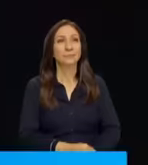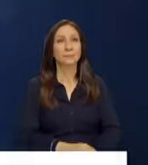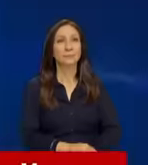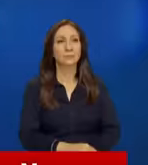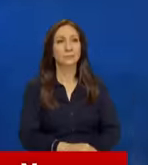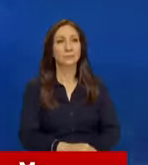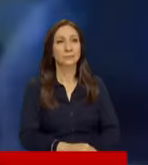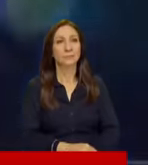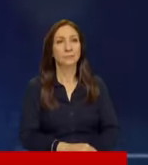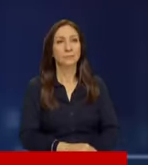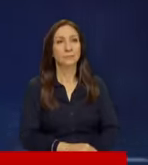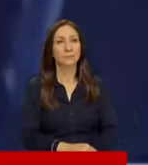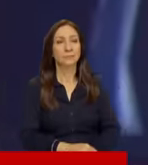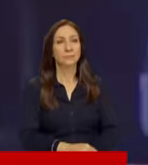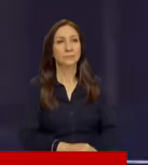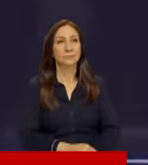İstanbul'dayım ama.